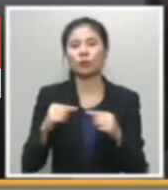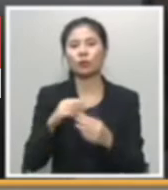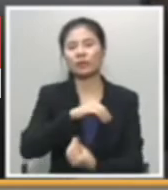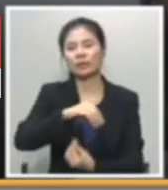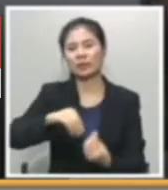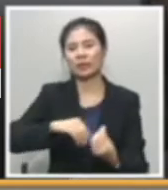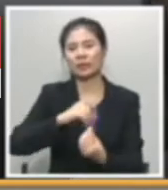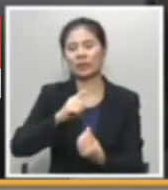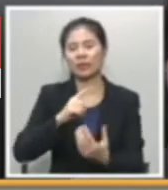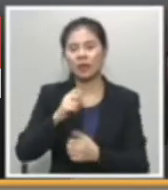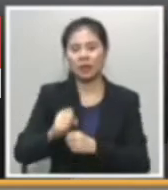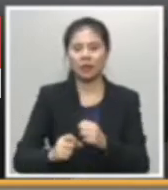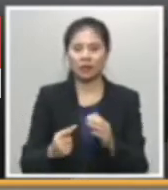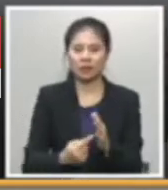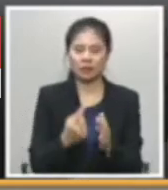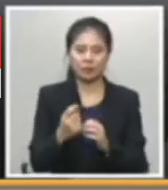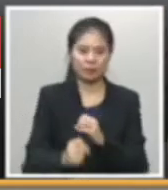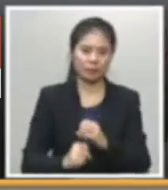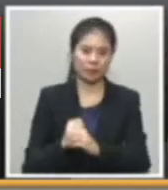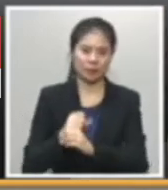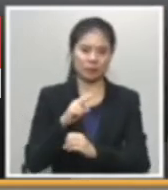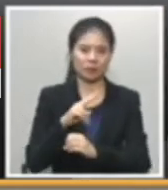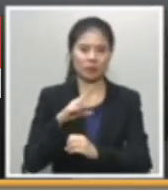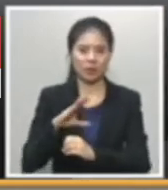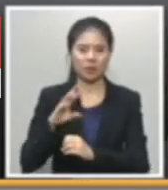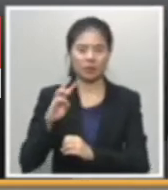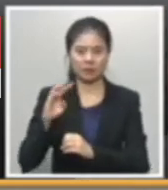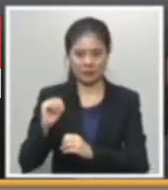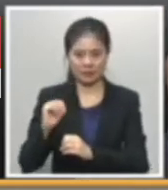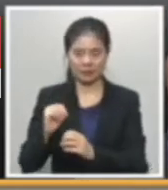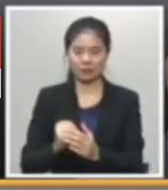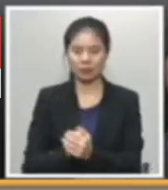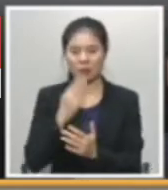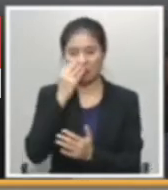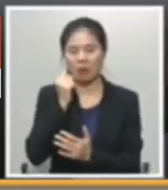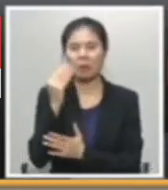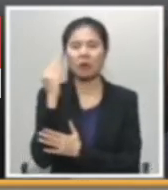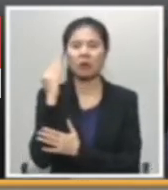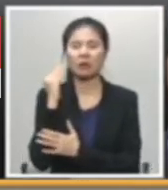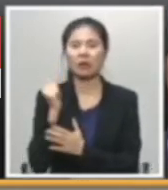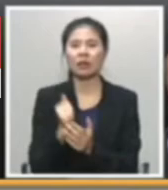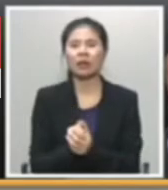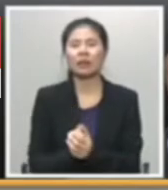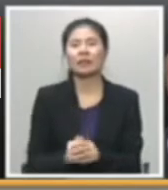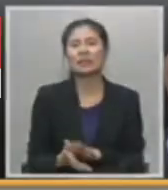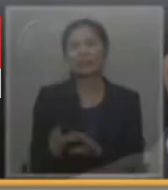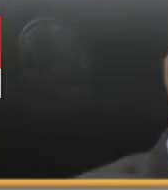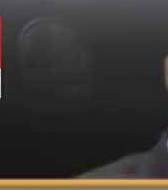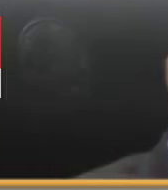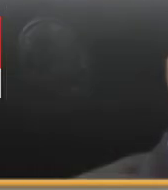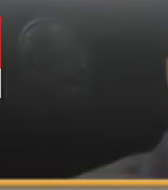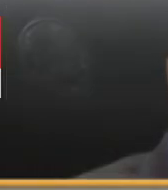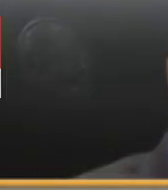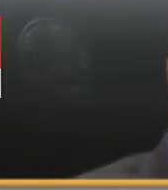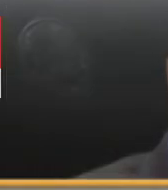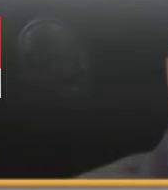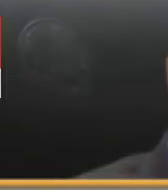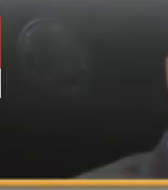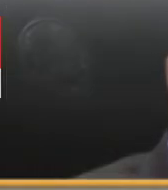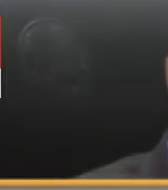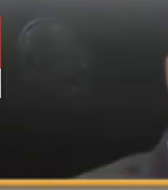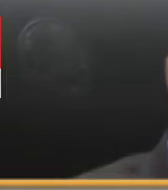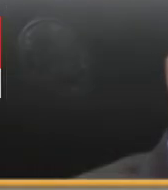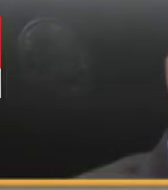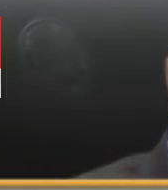พ.ศ. 2540นะฮะคือในช่วงที่มีที่เราเรียกว่าต้มยำกุ้งนะฮะมีความสำคัญอย่างยิ่งมาก